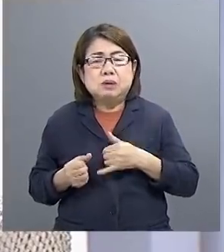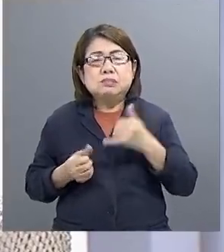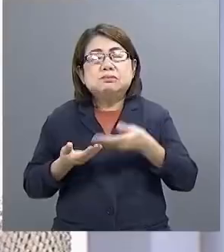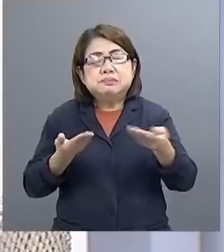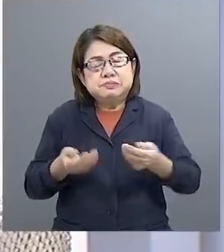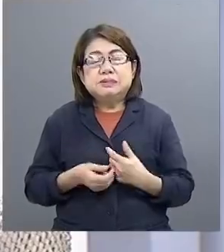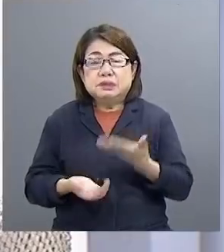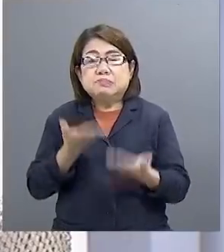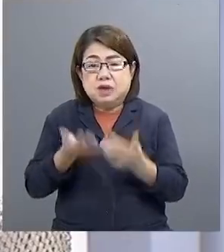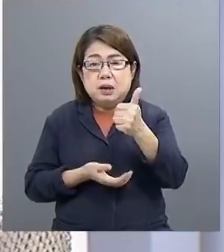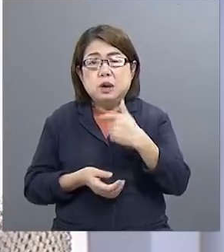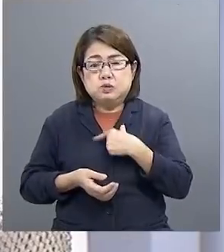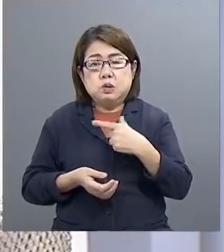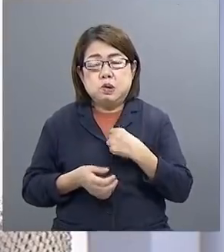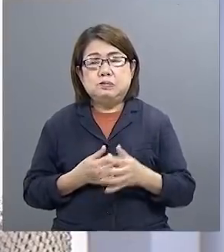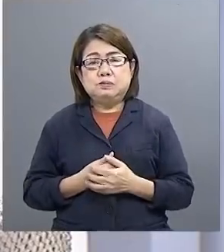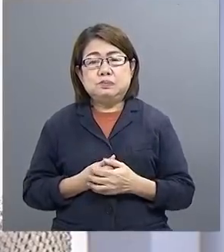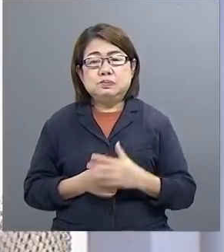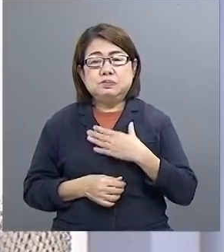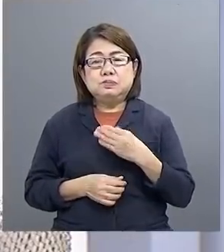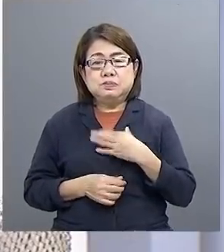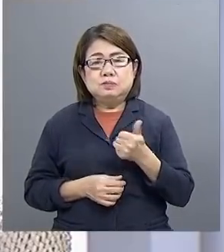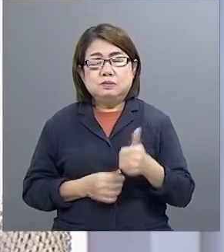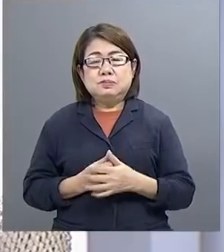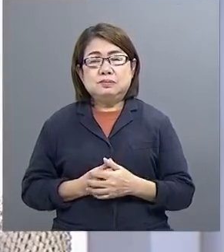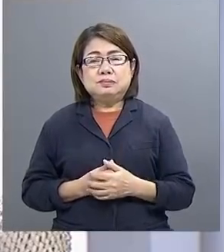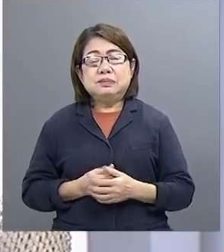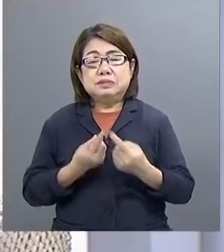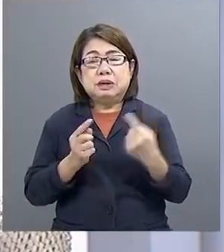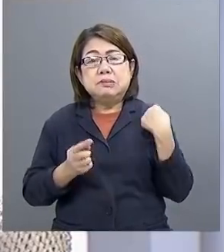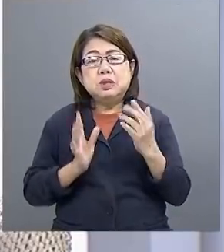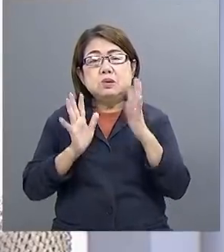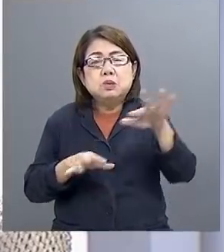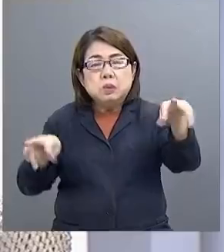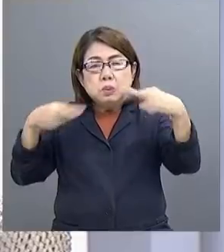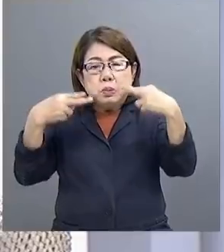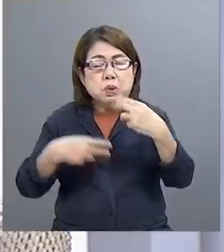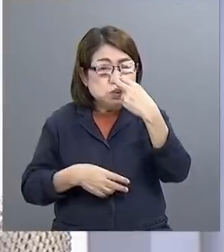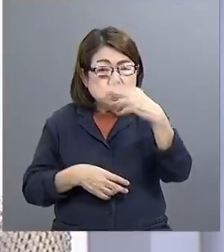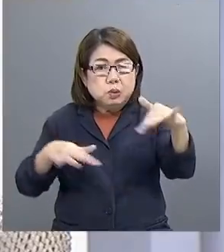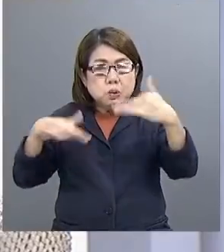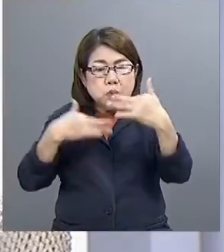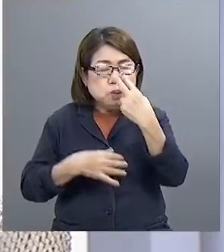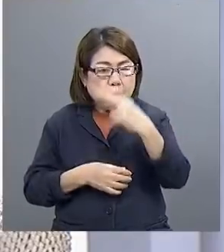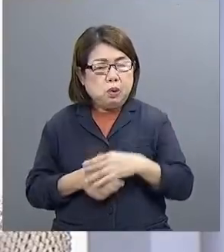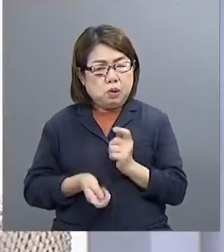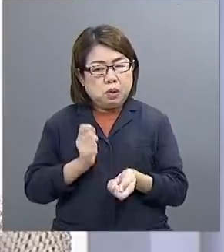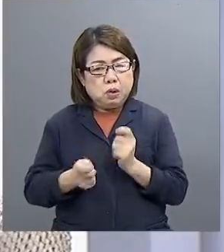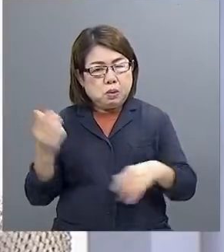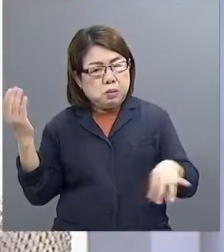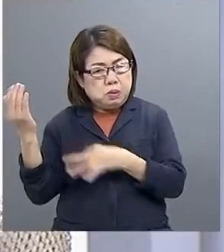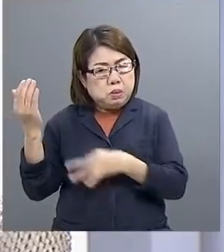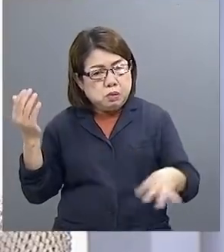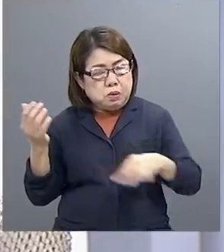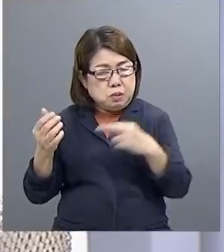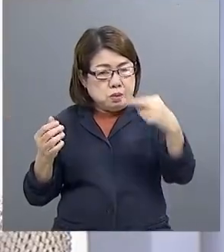นะจะไปฟรีก็เลยอยากจะอย่างน้อยกว่าแม้นใช่มีคนอื่นๆมาเห็นผลงานของเรามีคนอื่นๆมาดูว่าเราและดนตรีเป็นยังไง